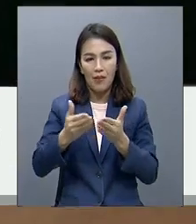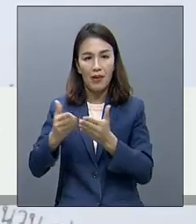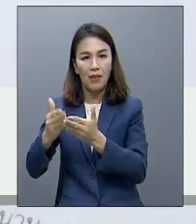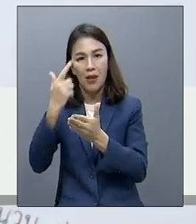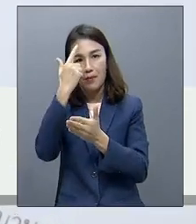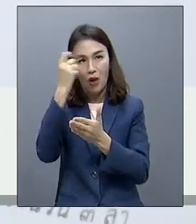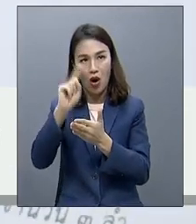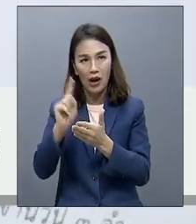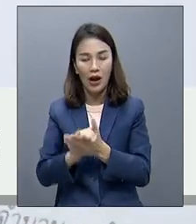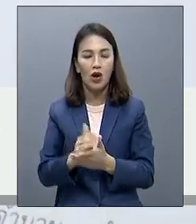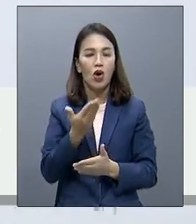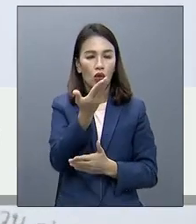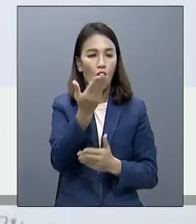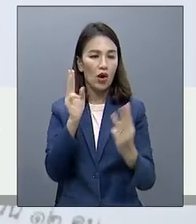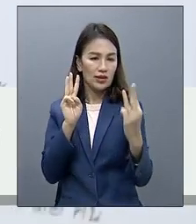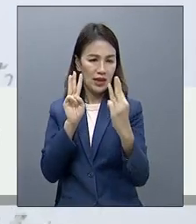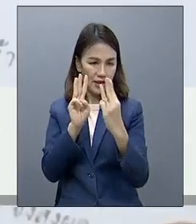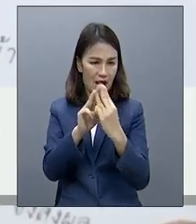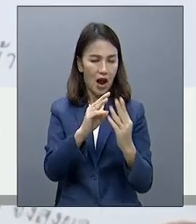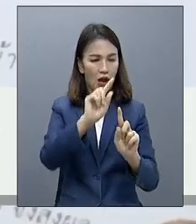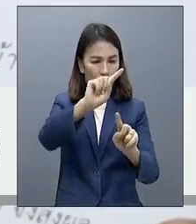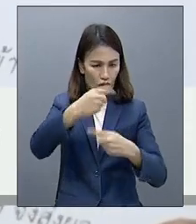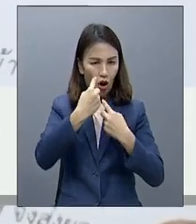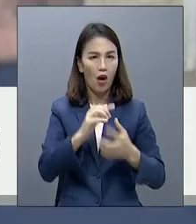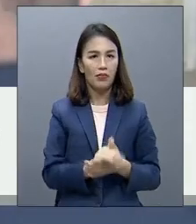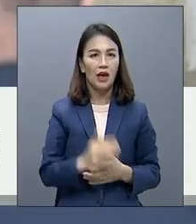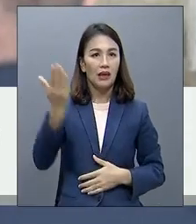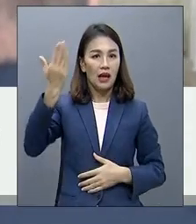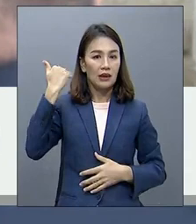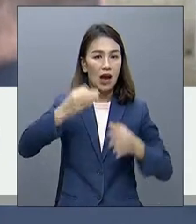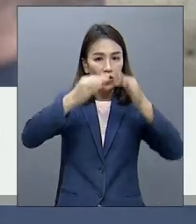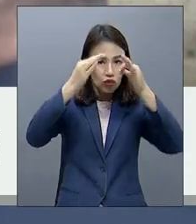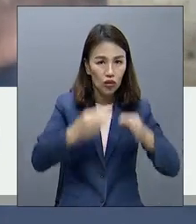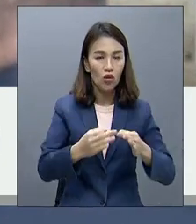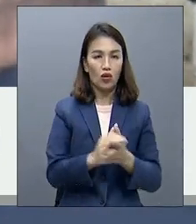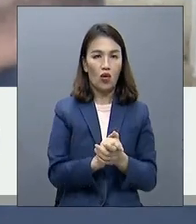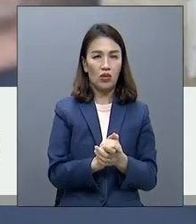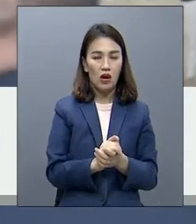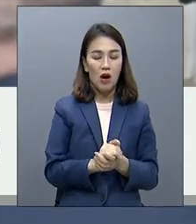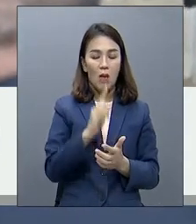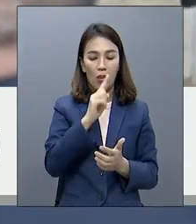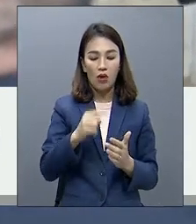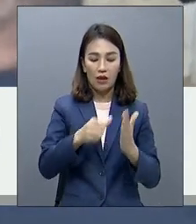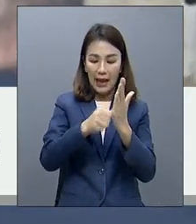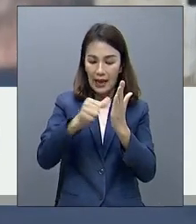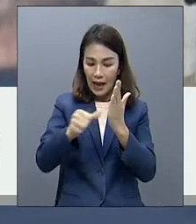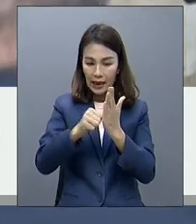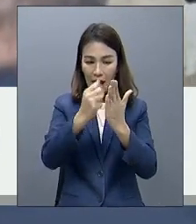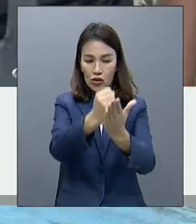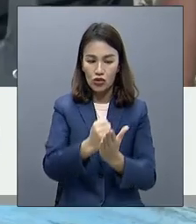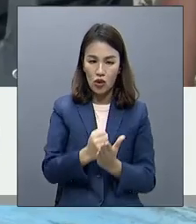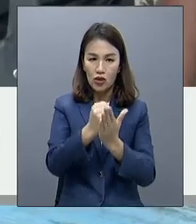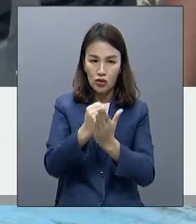การทวงสัญญาจากครั้งก่อนนะคะเพราะว่าข้อตกลงต่างๆที่หน่วยงานรับว่าจะเอาไปแก้ไขให้ชาวประมง